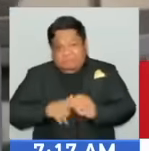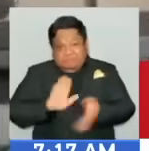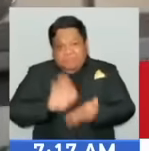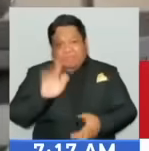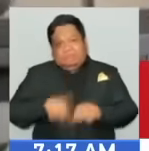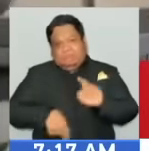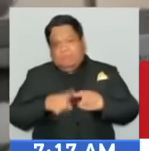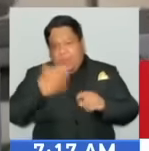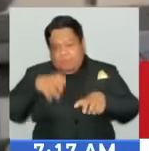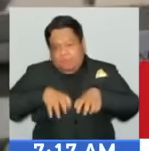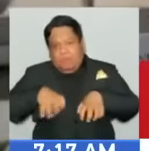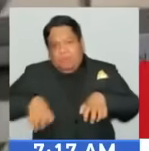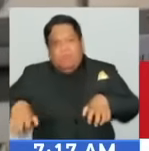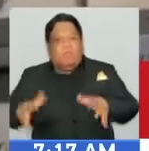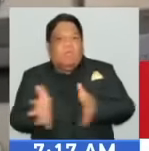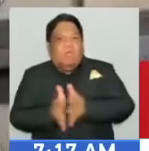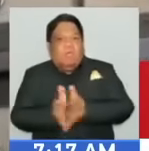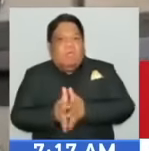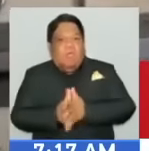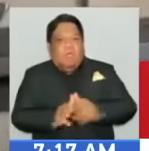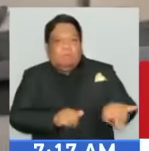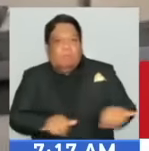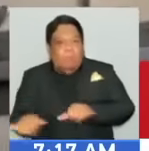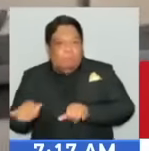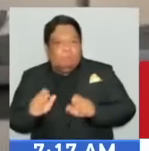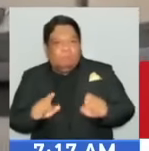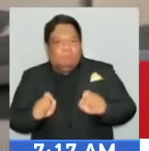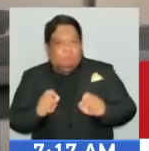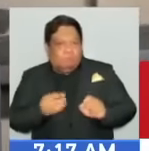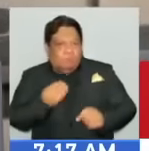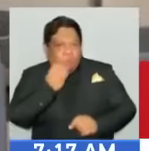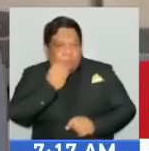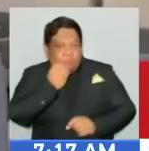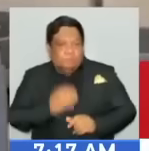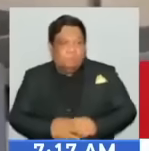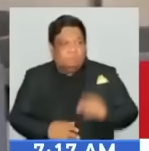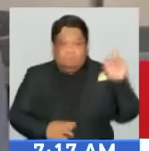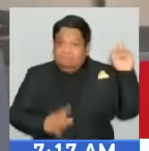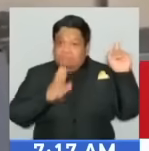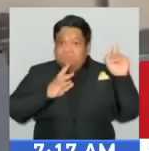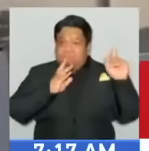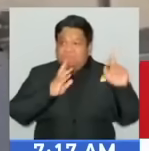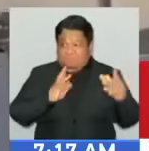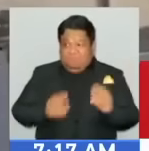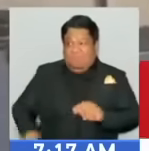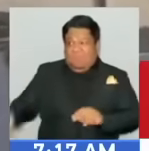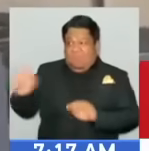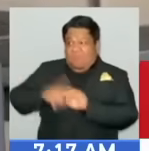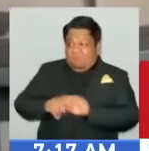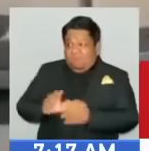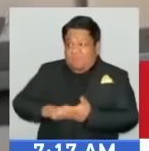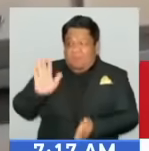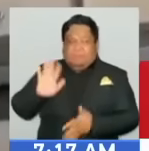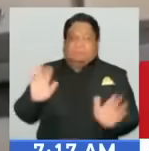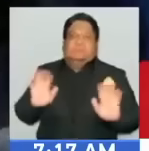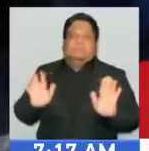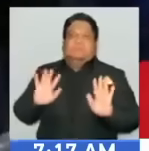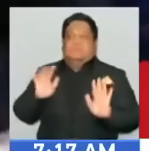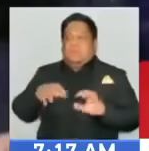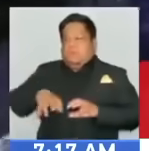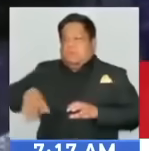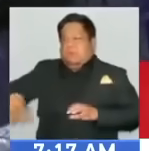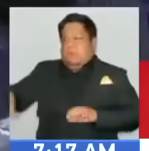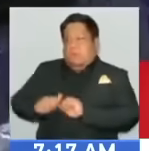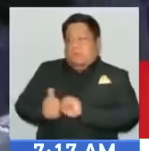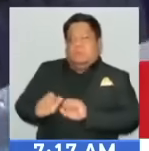Mahirap din naman po kung magtaas kami kasi hindi wala na ang bibili sa amin kasi yung mga katabi namin ganun lang din naman sila.